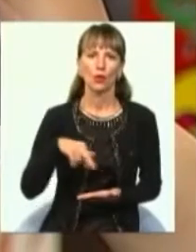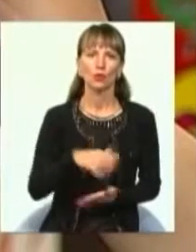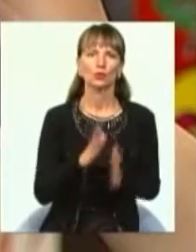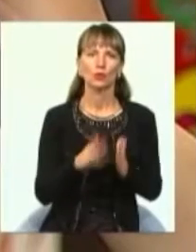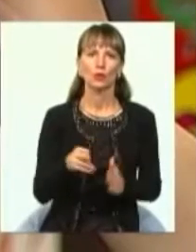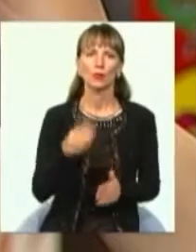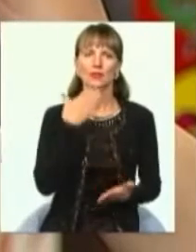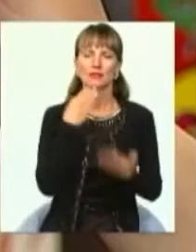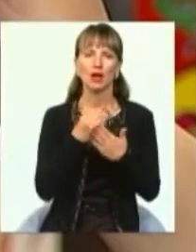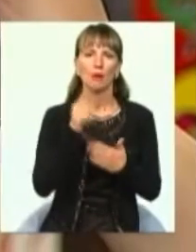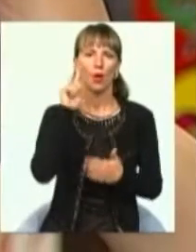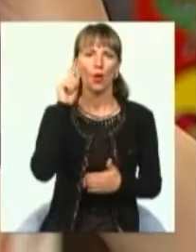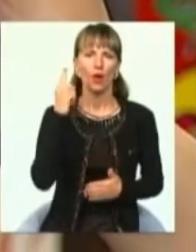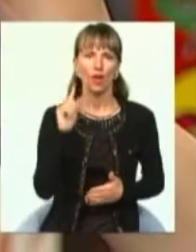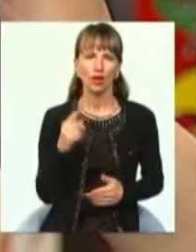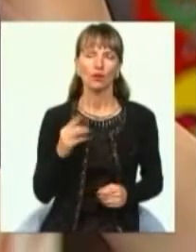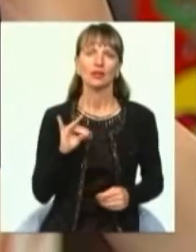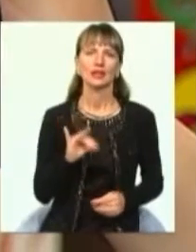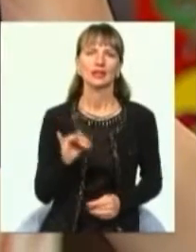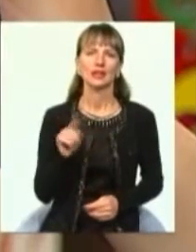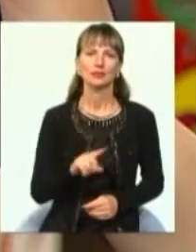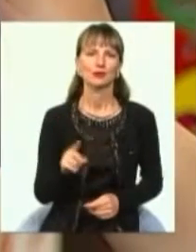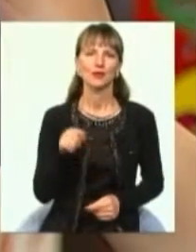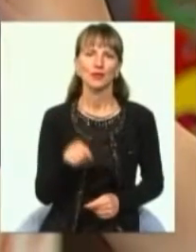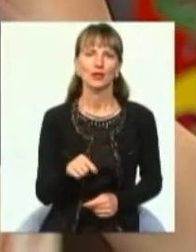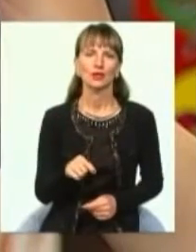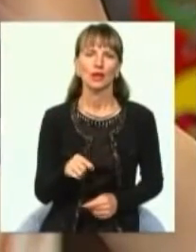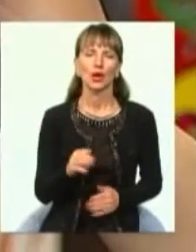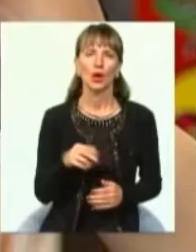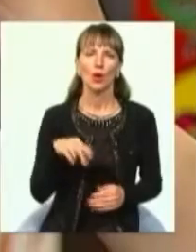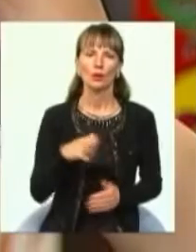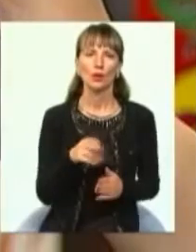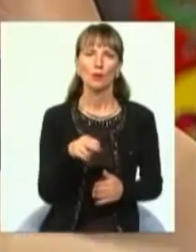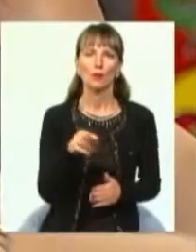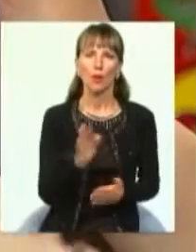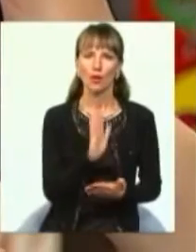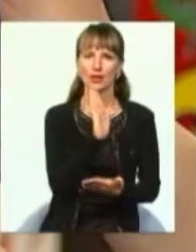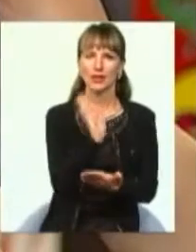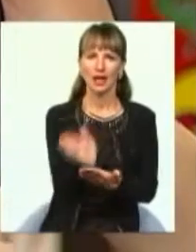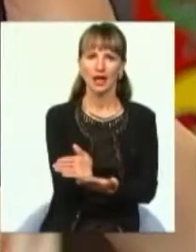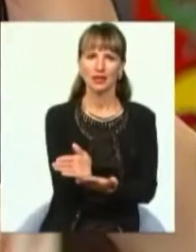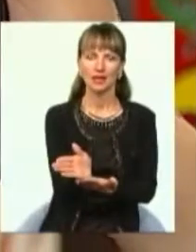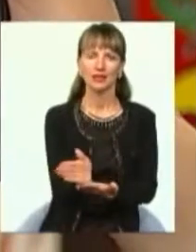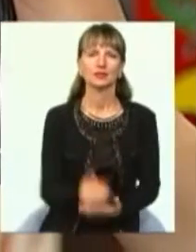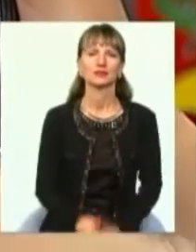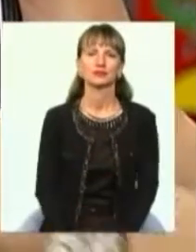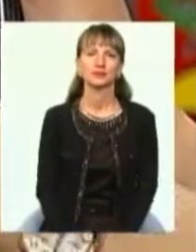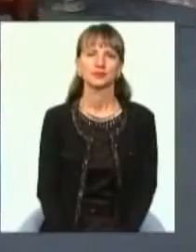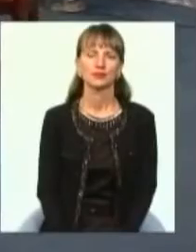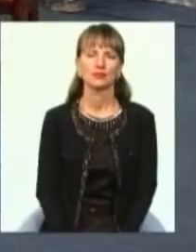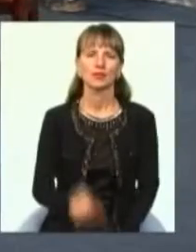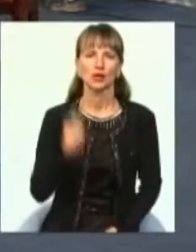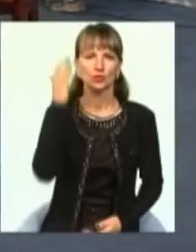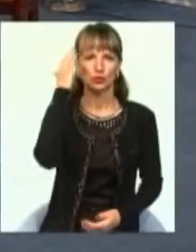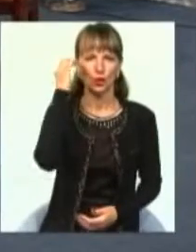по своєму кольору, а тому що вони по горизонталі ходять. По діагоналі. По діагоналі. По діагоналі. А